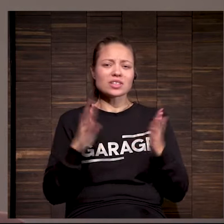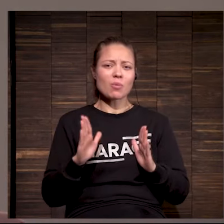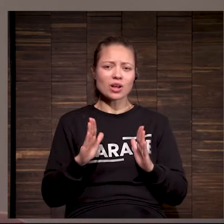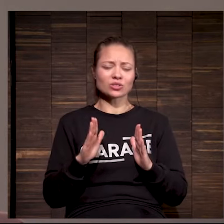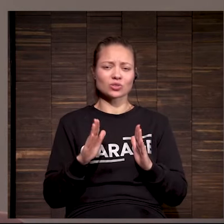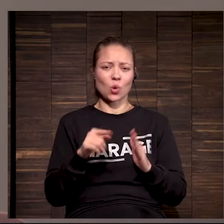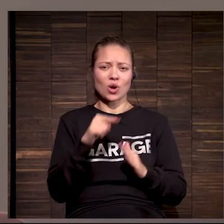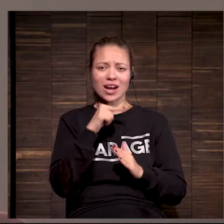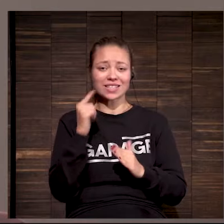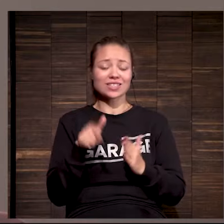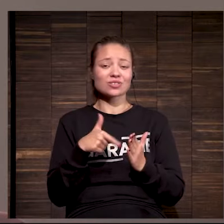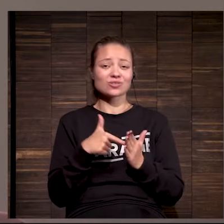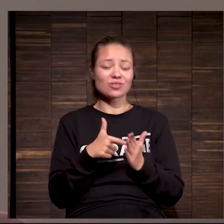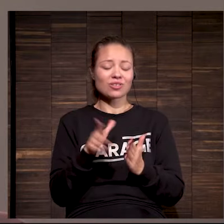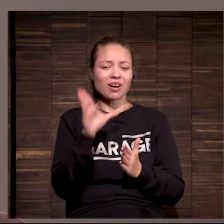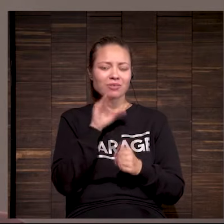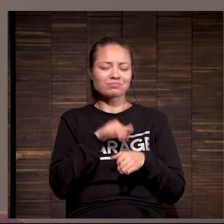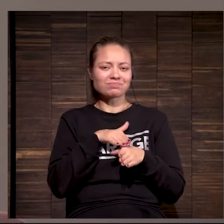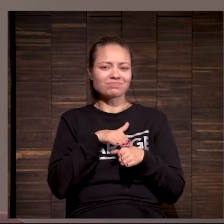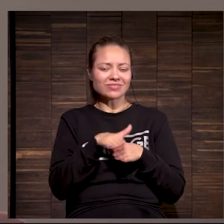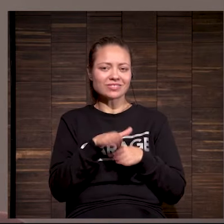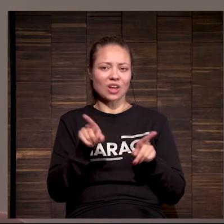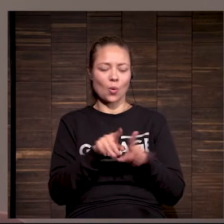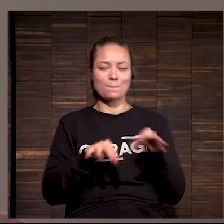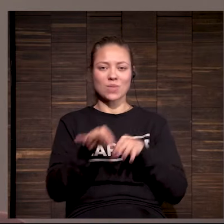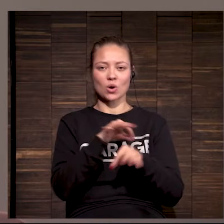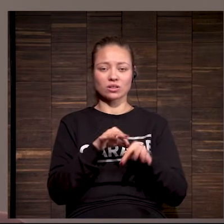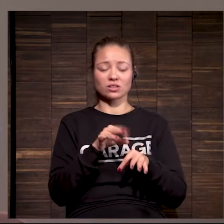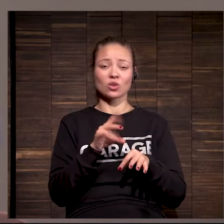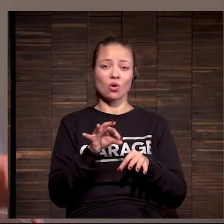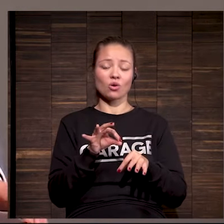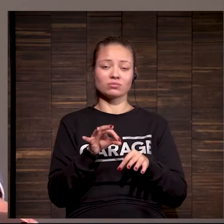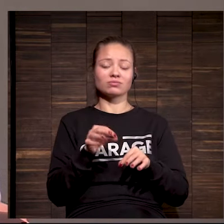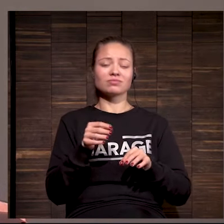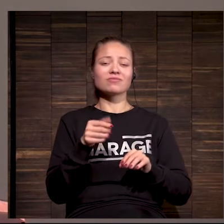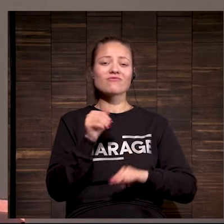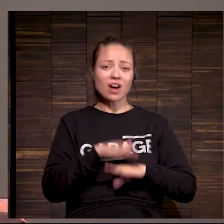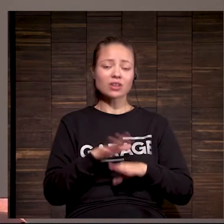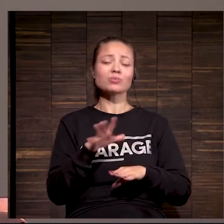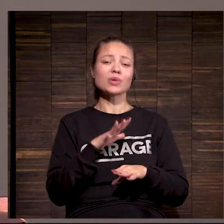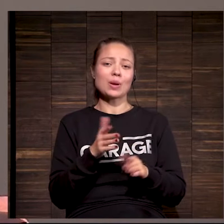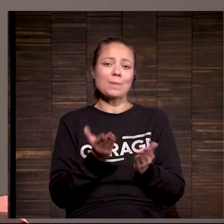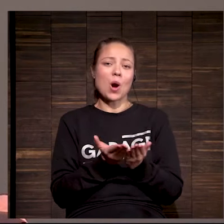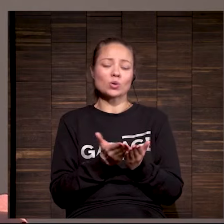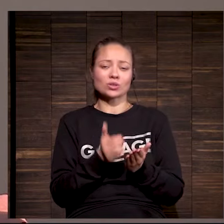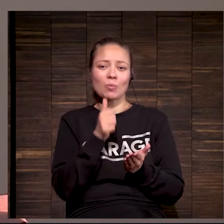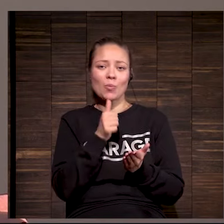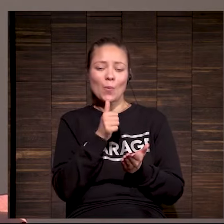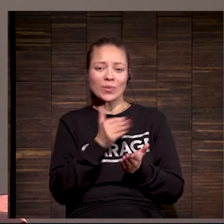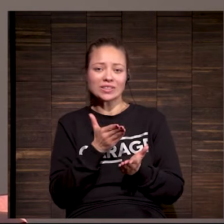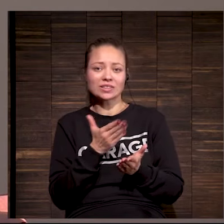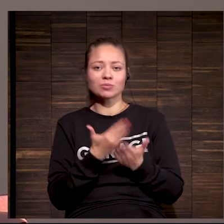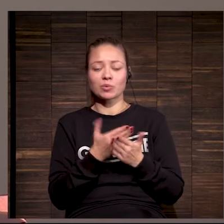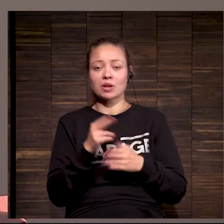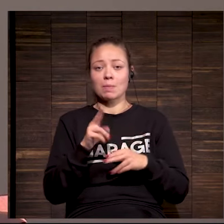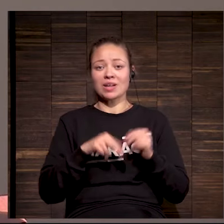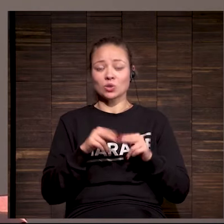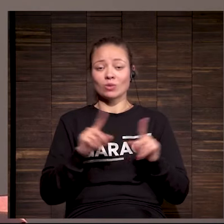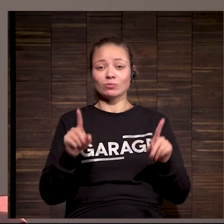российский город сможет провести такой проект на самом деле были похожие попытки например построить музей современного искусства